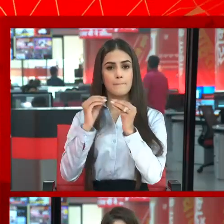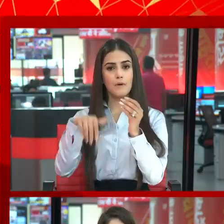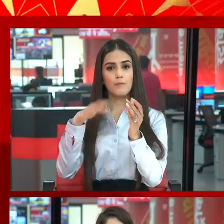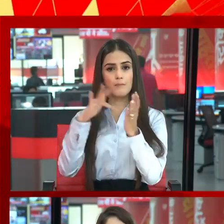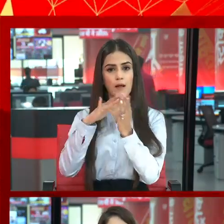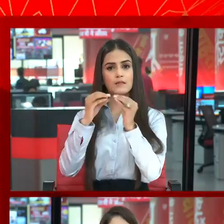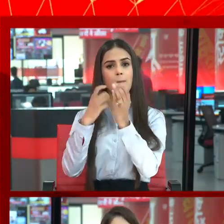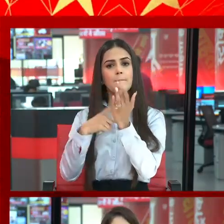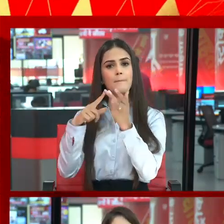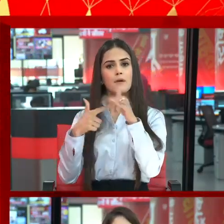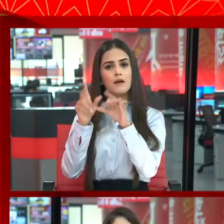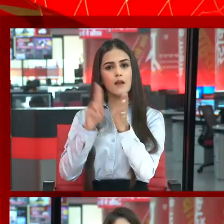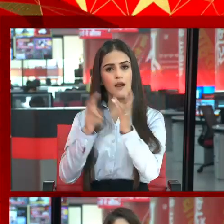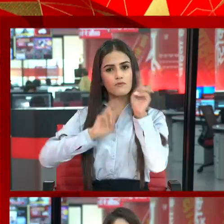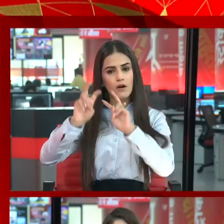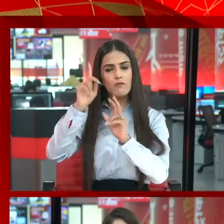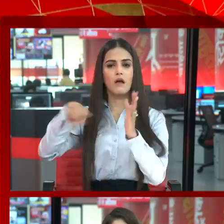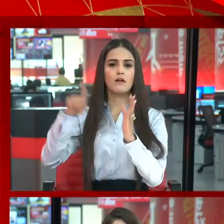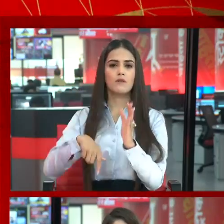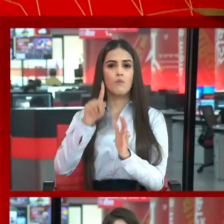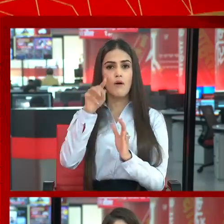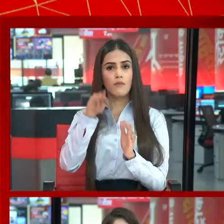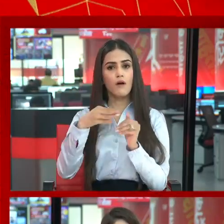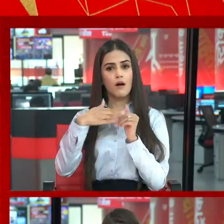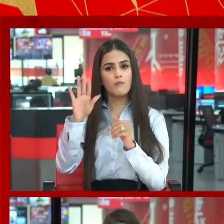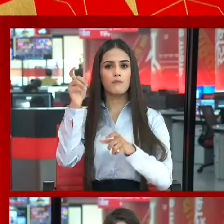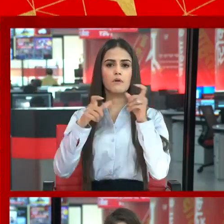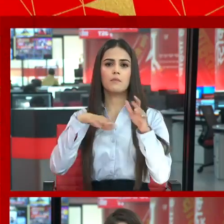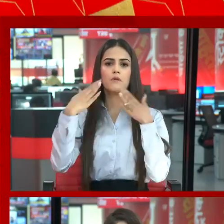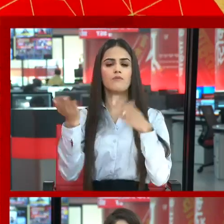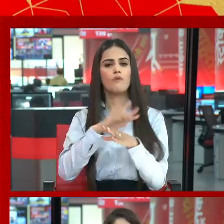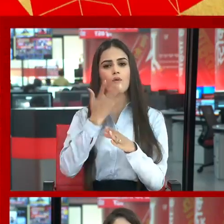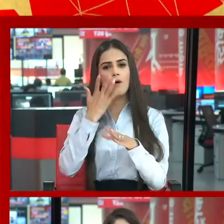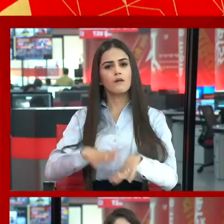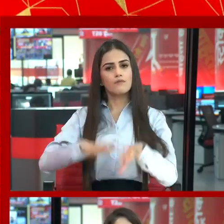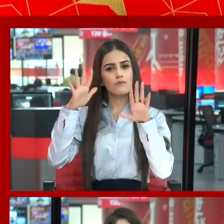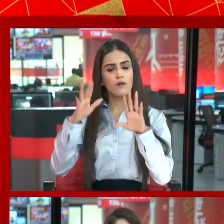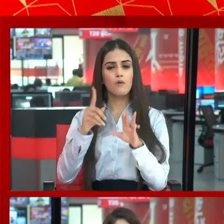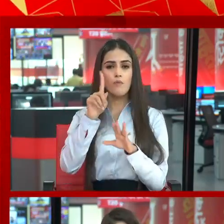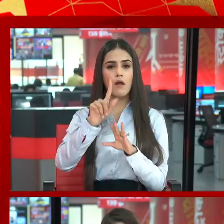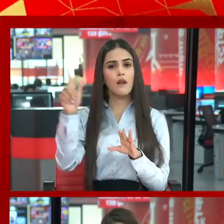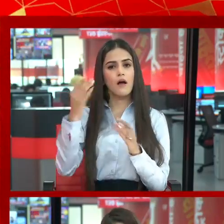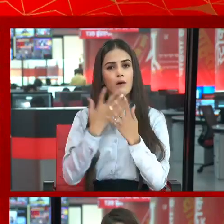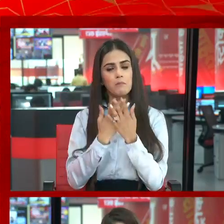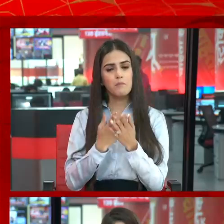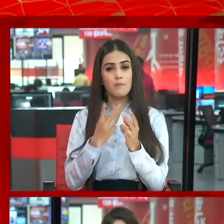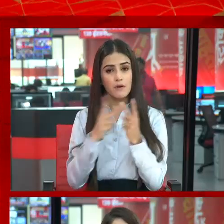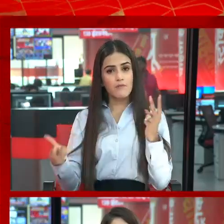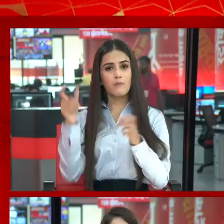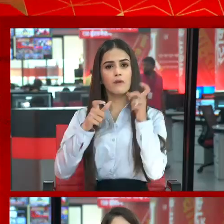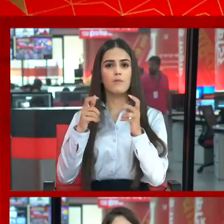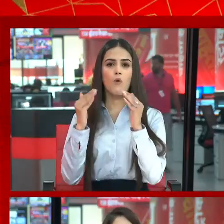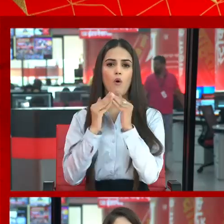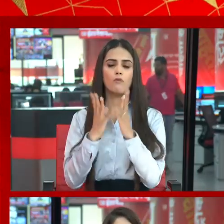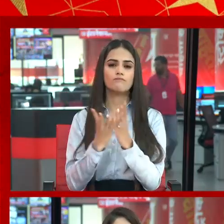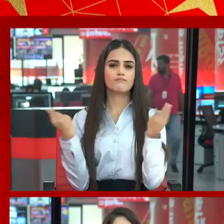है। पाकिस्तान में बाढ़ से अब तक 1000 से ज्यादा लोगों की जान जा चुकी है और लाखों लोग बेघर हो गए हैं। पाकिस्तान